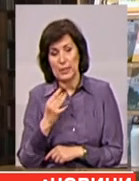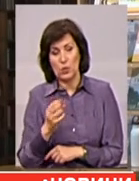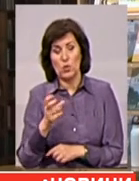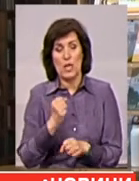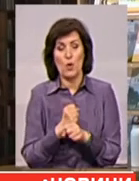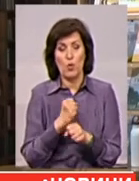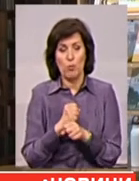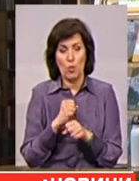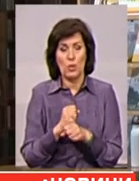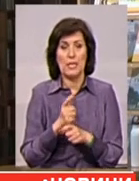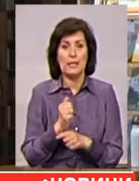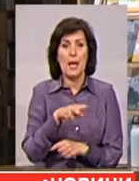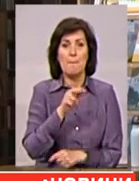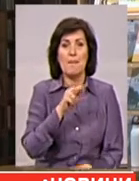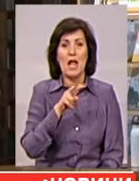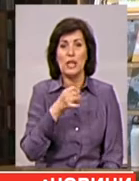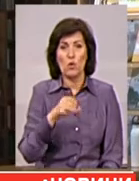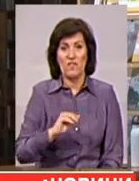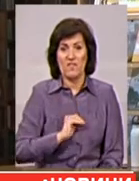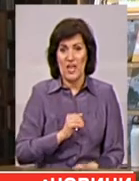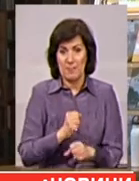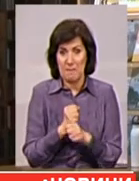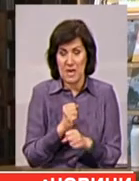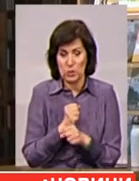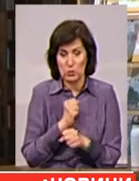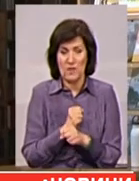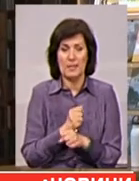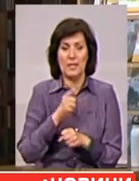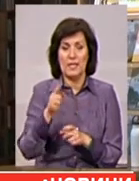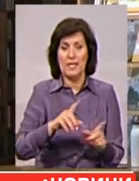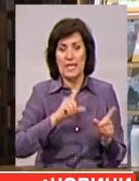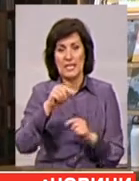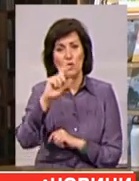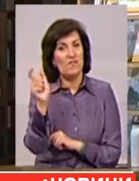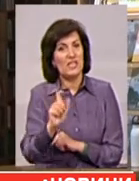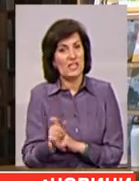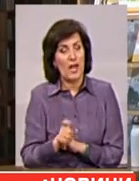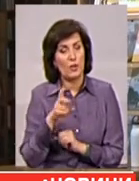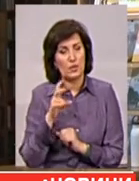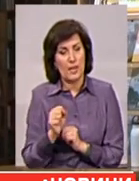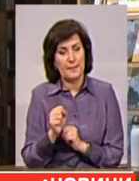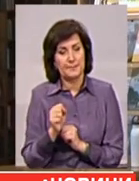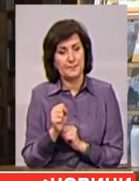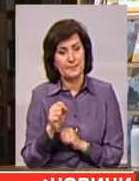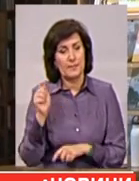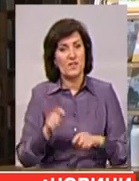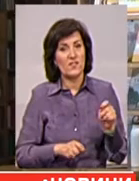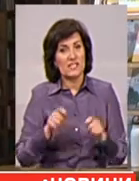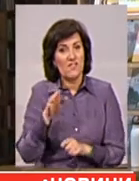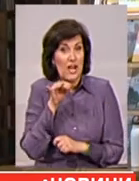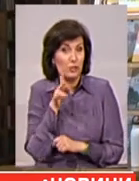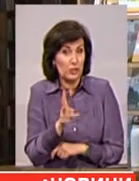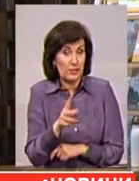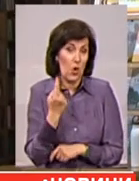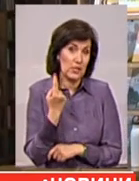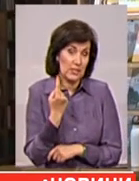на роботу знову на малиновій фермі попрацювати. Звідти я їду в Італію на фестивальчик, там